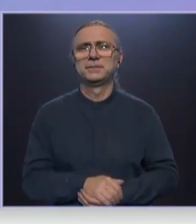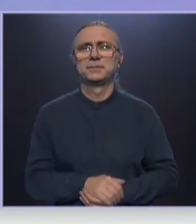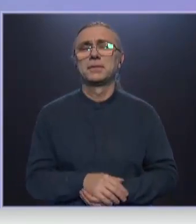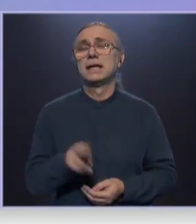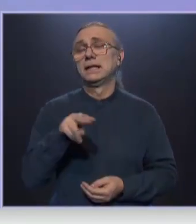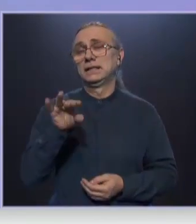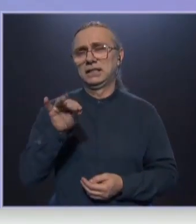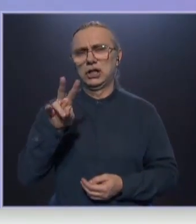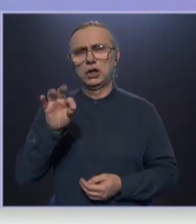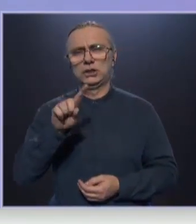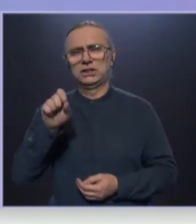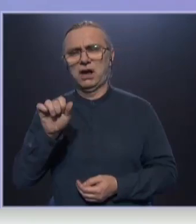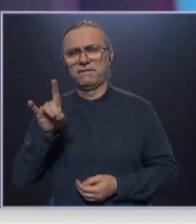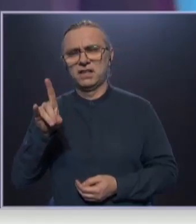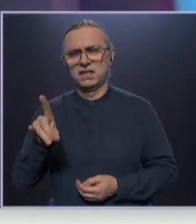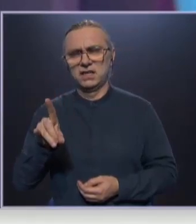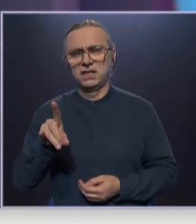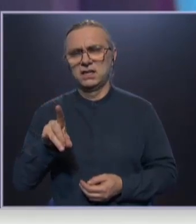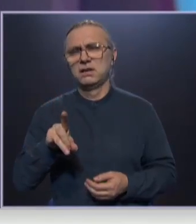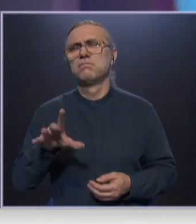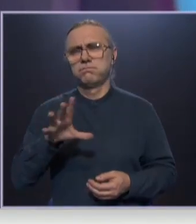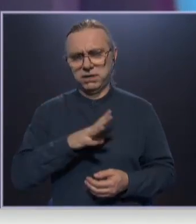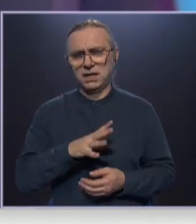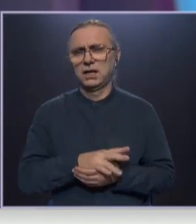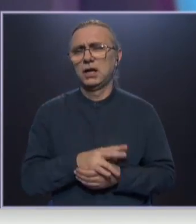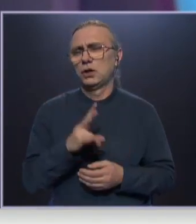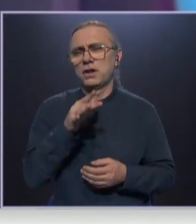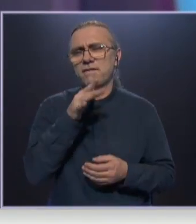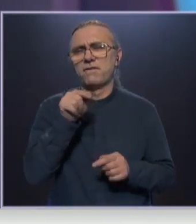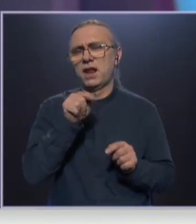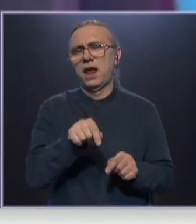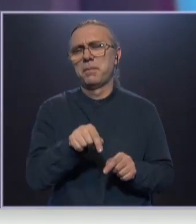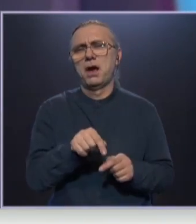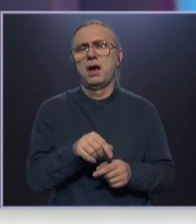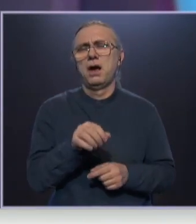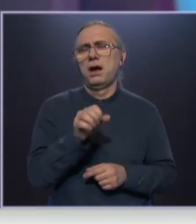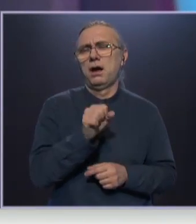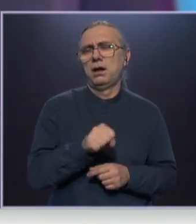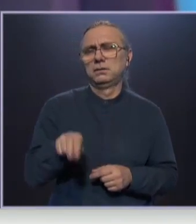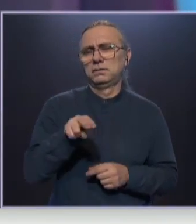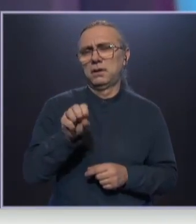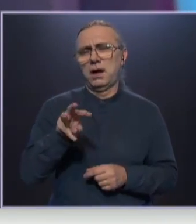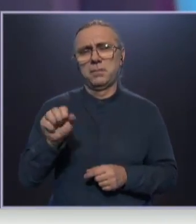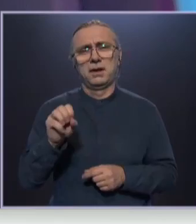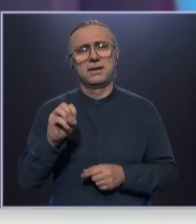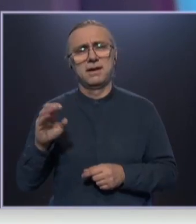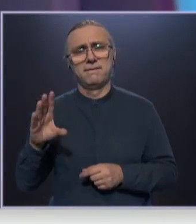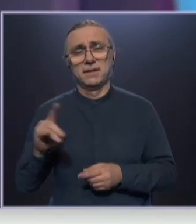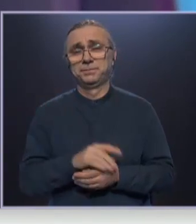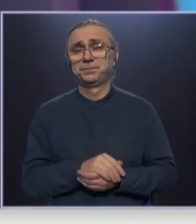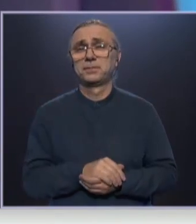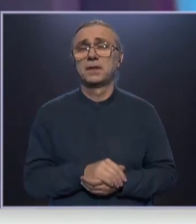динозавры были, но не при Адаме и Еве, как вот мы немножко можем так это рассуждать. Все-таки Адам и